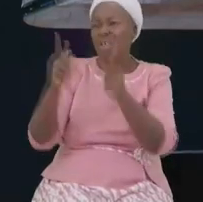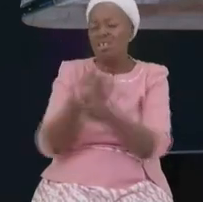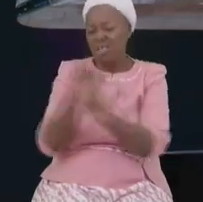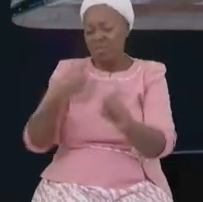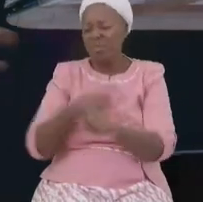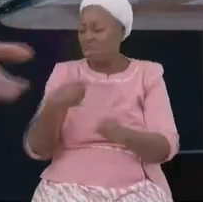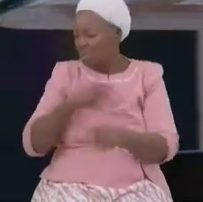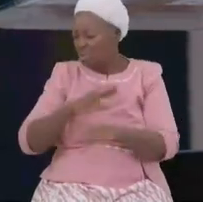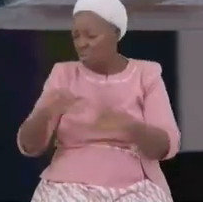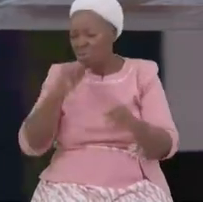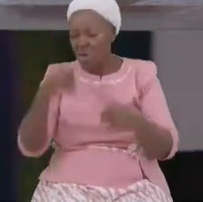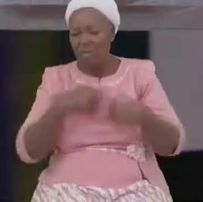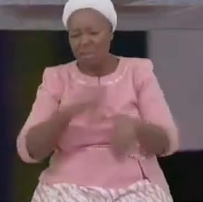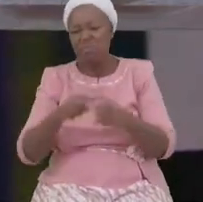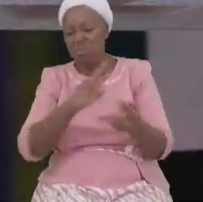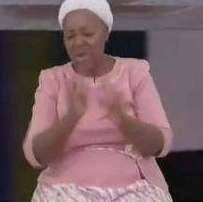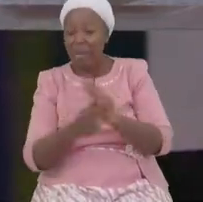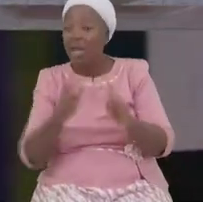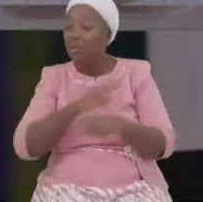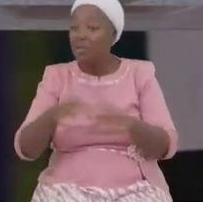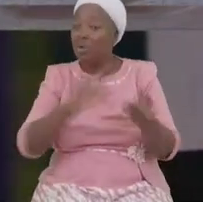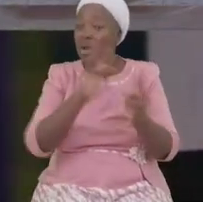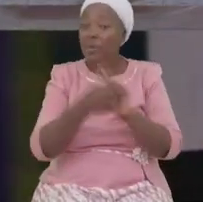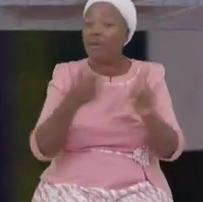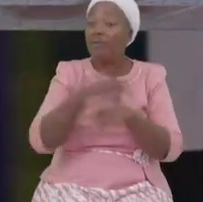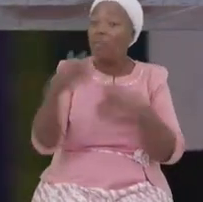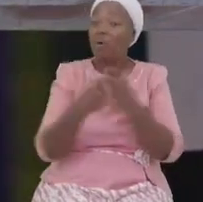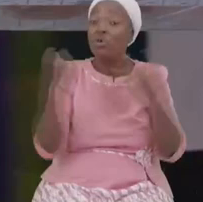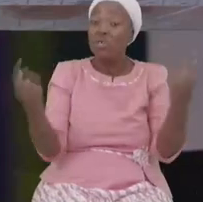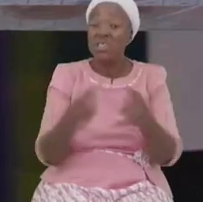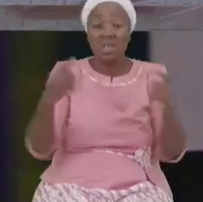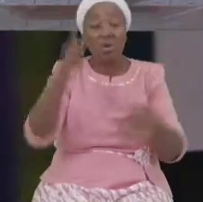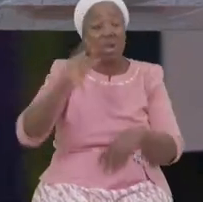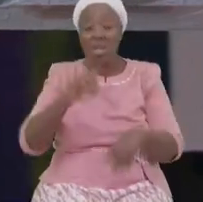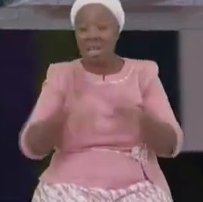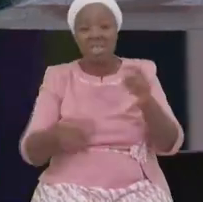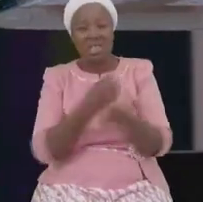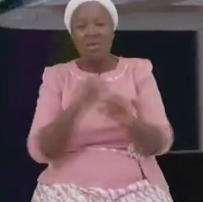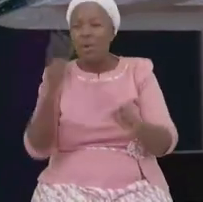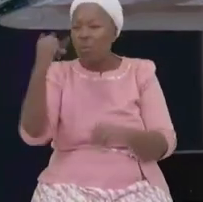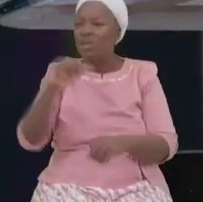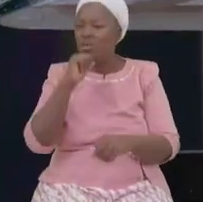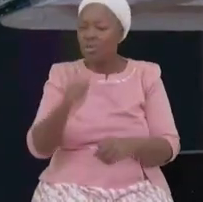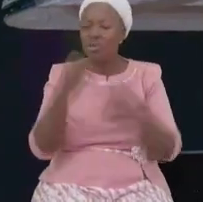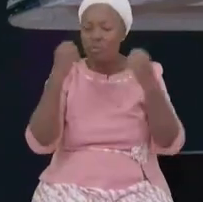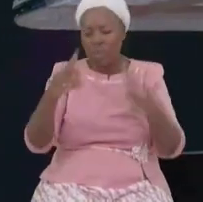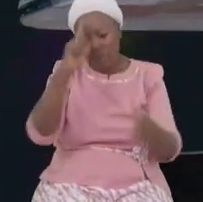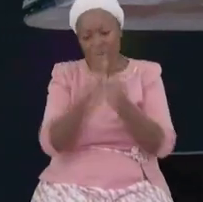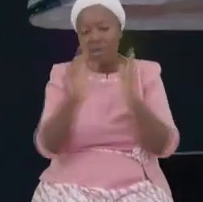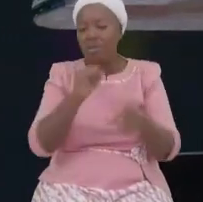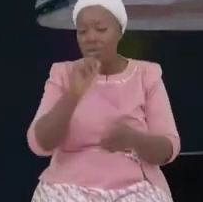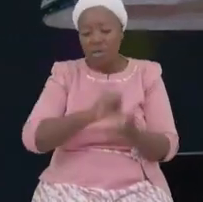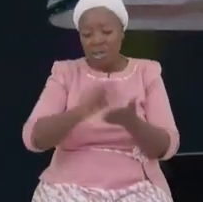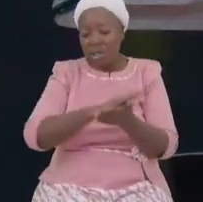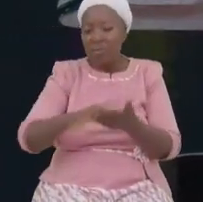ils n'abandonnent pas leurs péchés. Ils ne se confient pas au Seigneur. Pourquoi plusieurs croyants ne sont-ils pas sanctifiés? Pourquoi leur nature adamique n'est pas ôtée